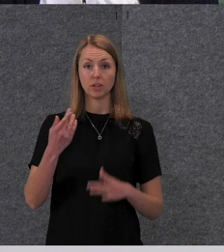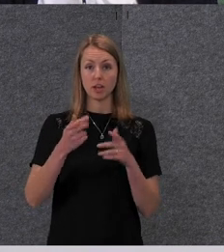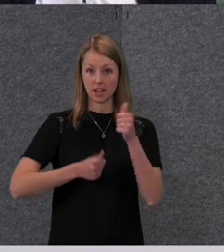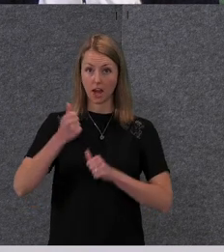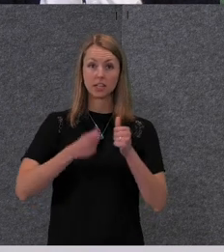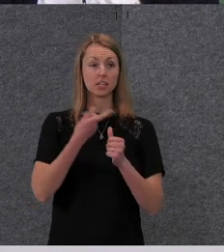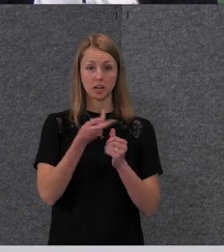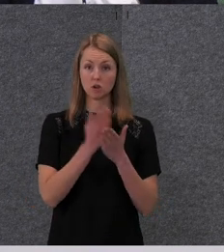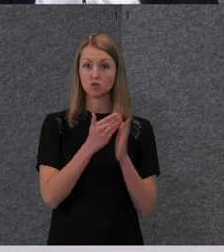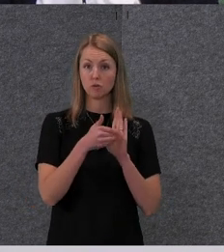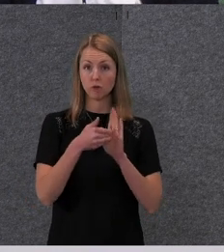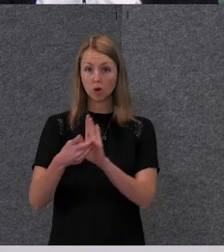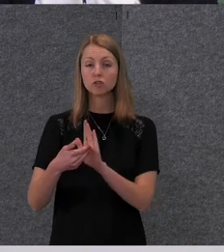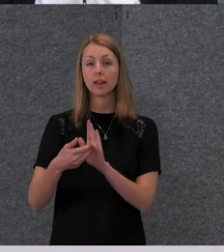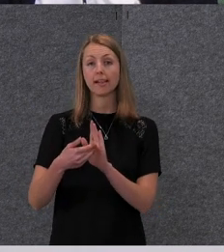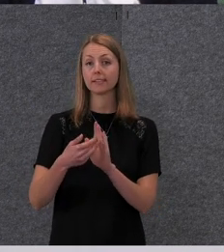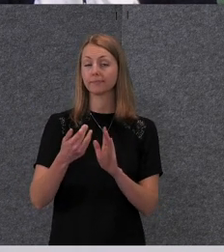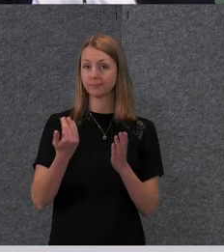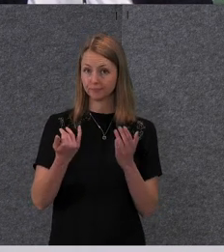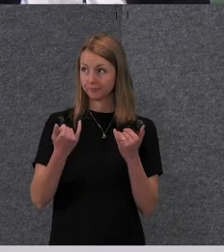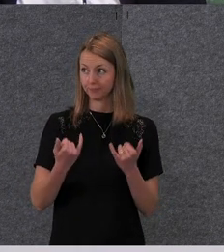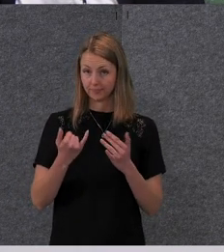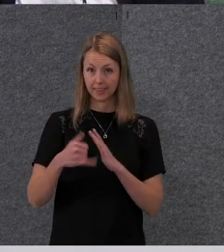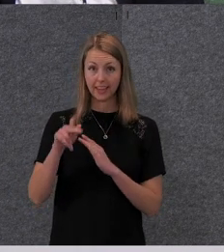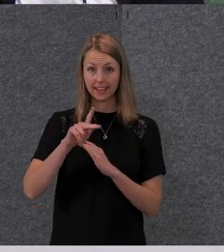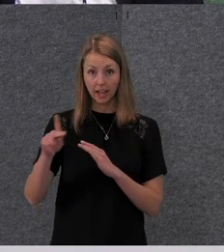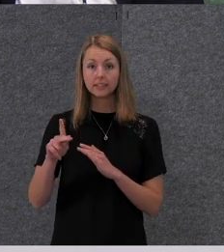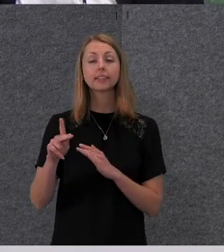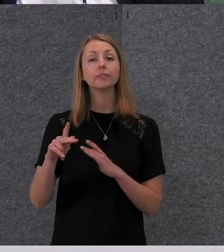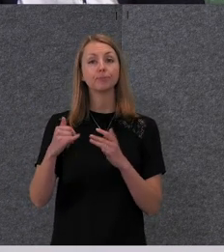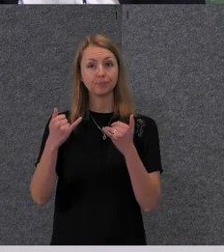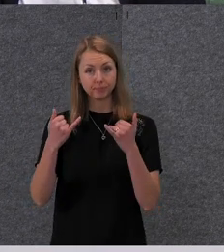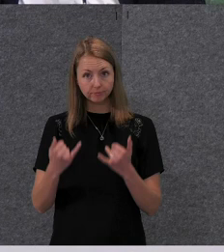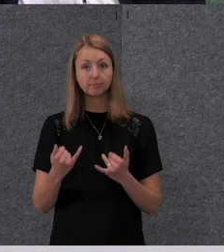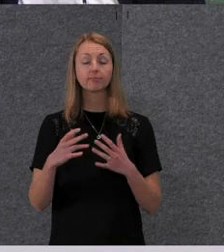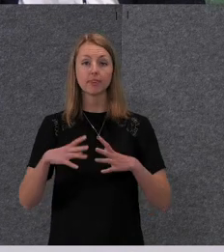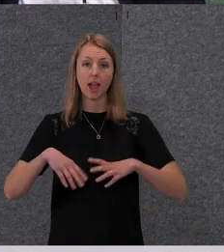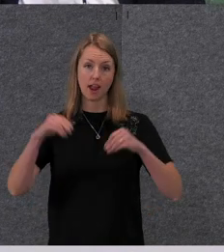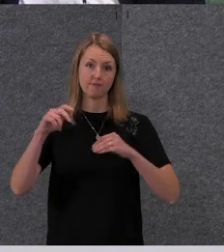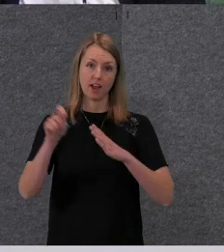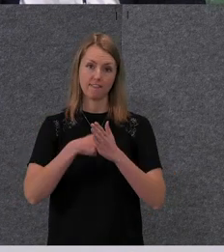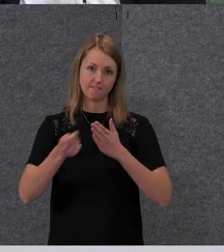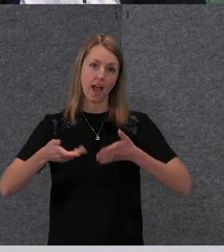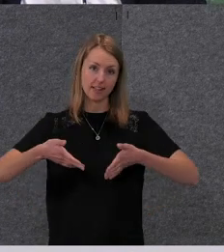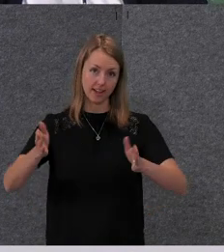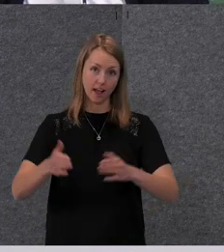bereits vorgestellt haben, das war jetzt gerade Katrin, würden wir jetzt auch langsam einsteigen in den Wahlgang.